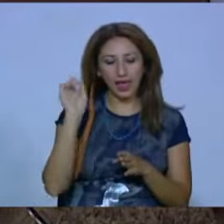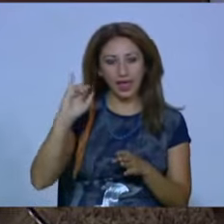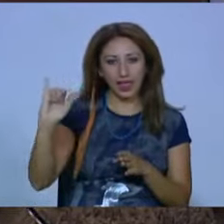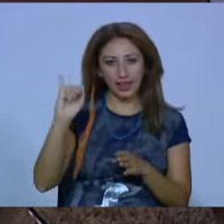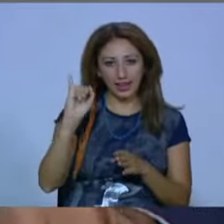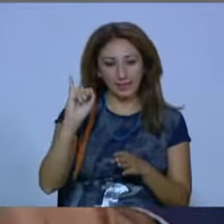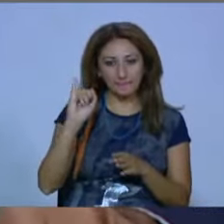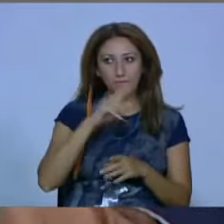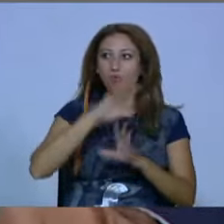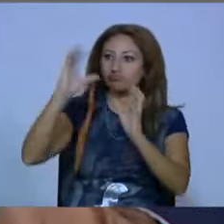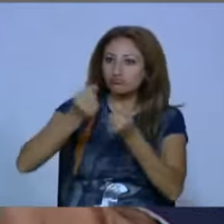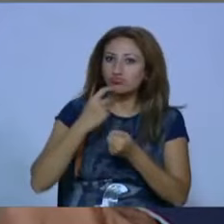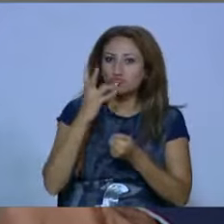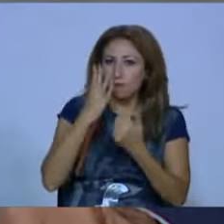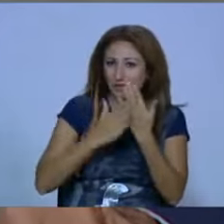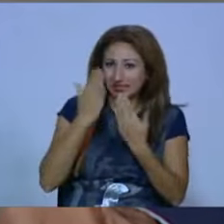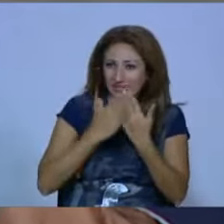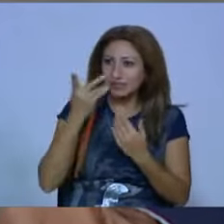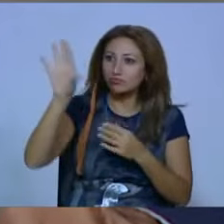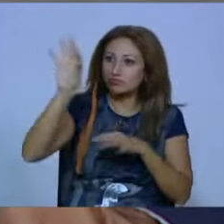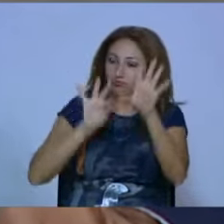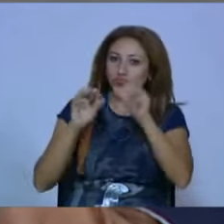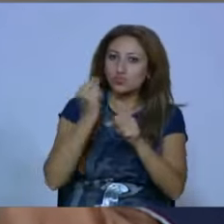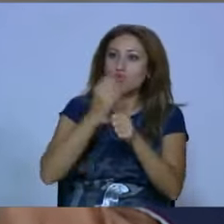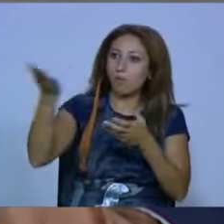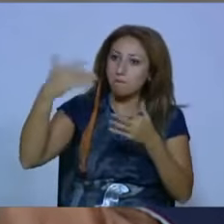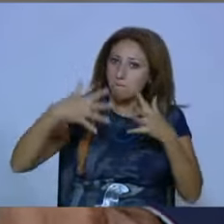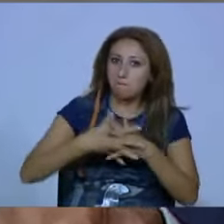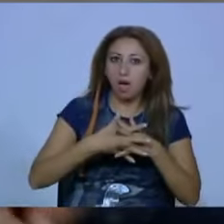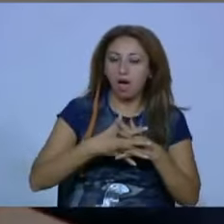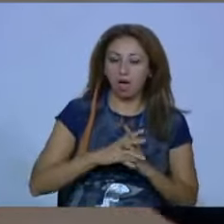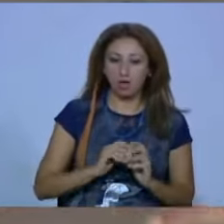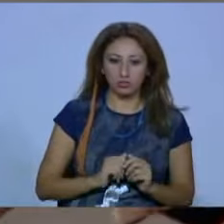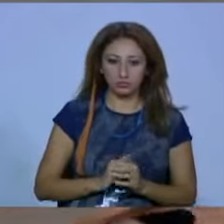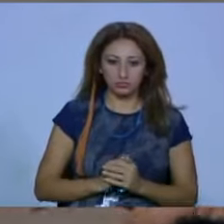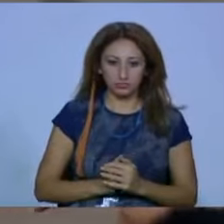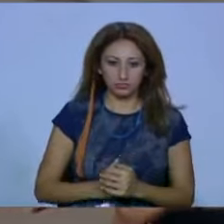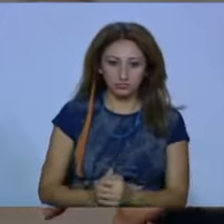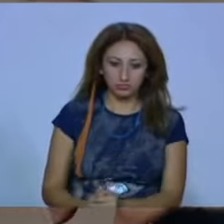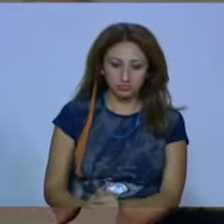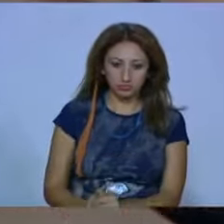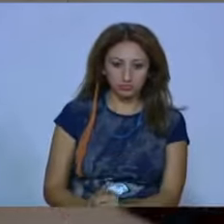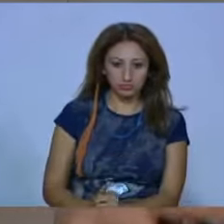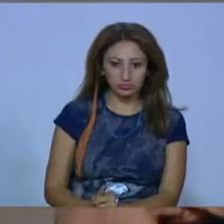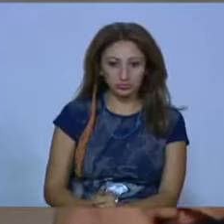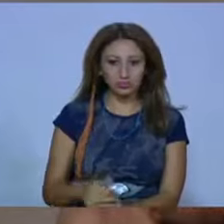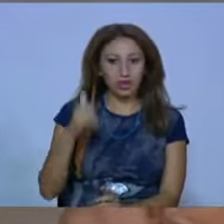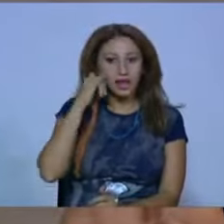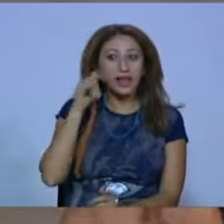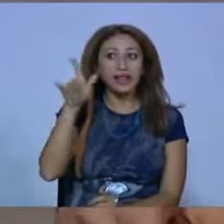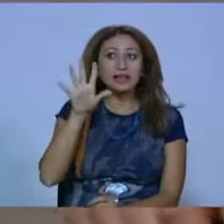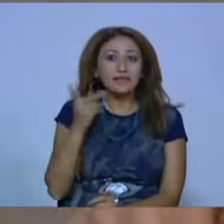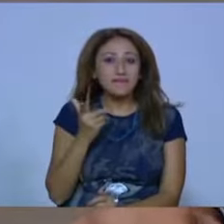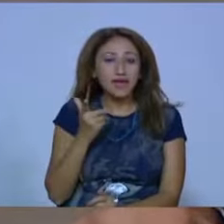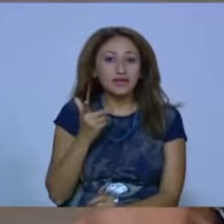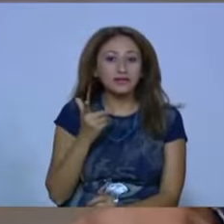كان بيحتويهم عبود على الحدود. عبود على الحدود. انا ساعات كنت الاقيه انت فين يا علاء انا رايح